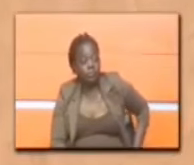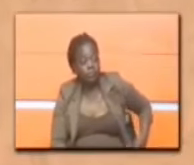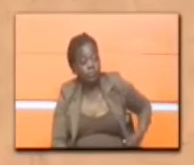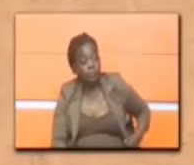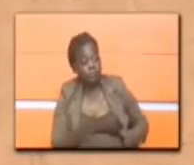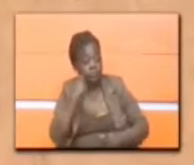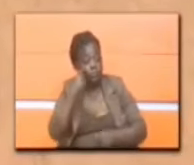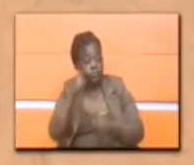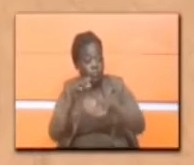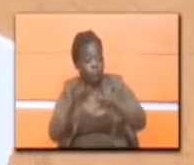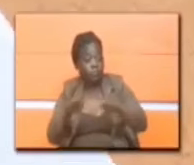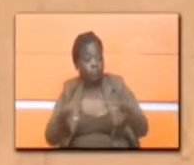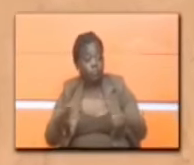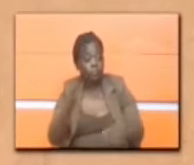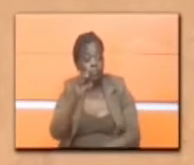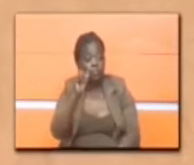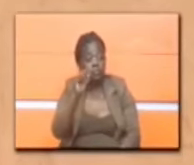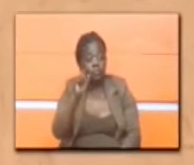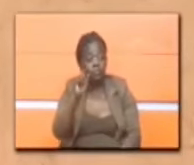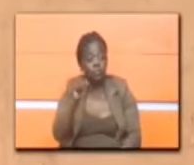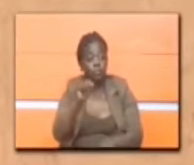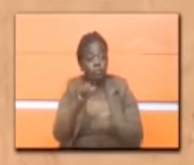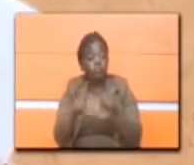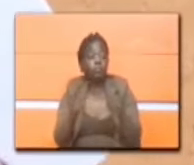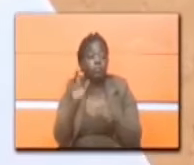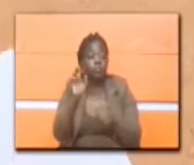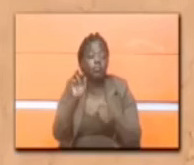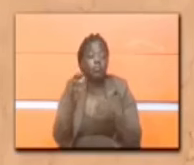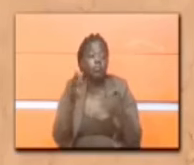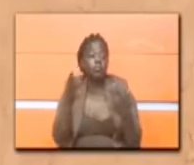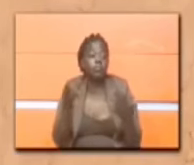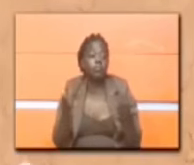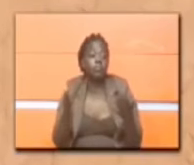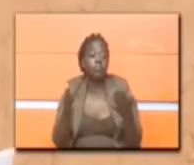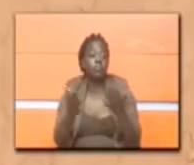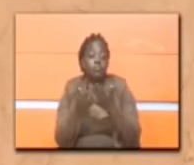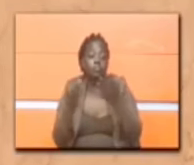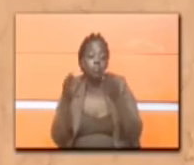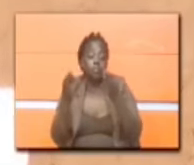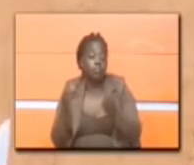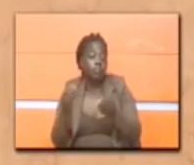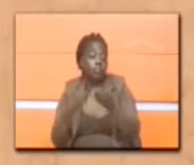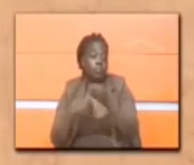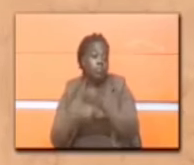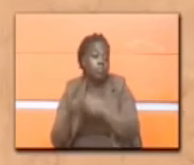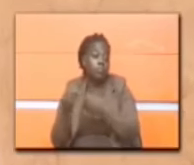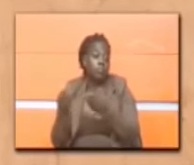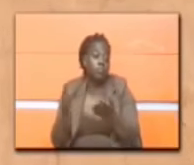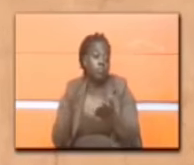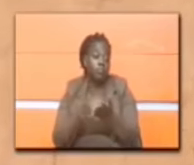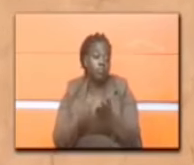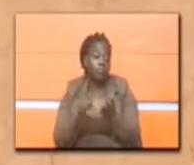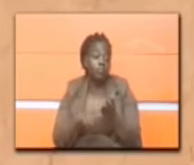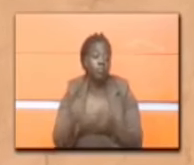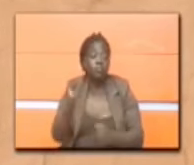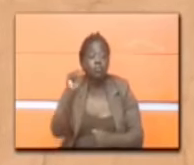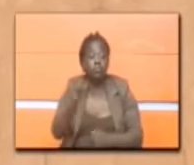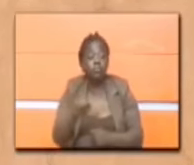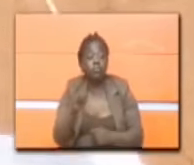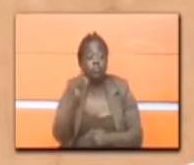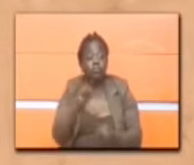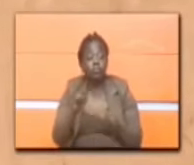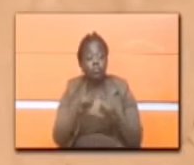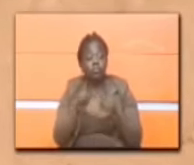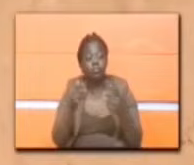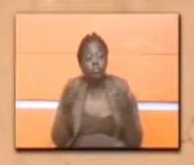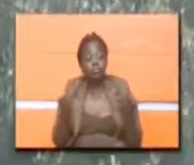okwesanga ng'ettaka liri kaviyati nga 8 ebyumba yatundibwatundibwa dda mungambe zuri wa Yesu kulipo na abatuze kuna bakula dogo